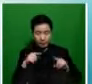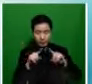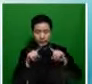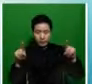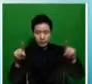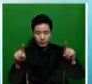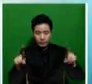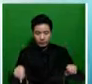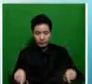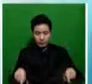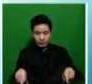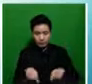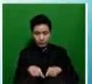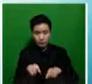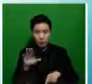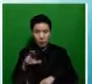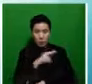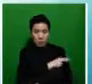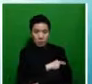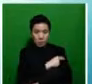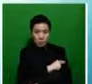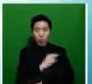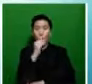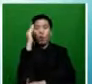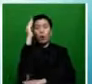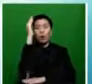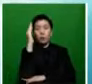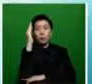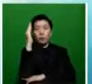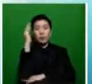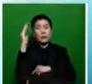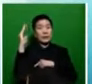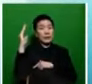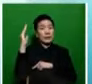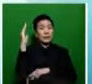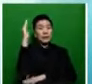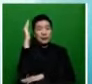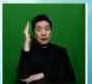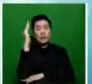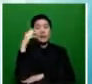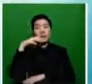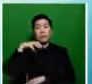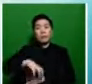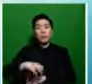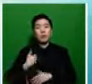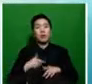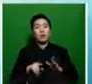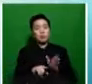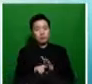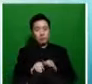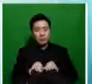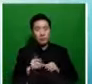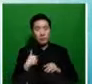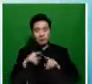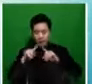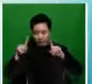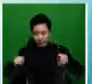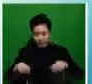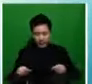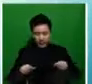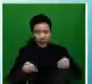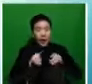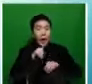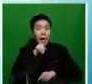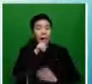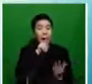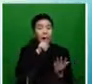ของโรงพยาบาลราชวิถีที่มีคงมีการแพร่อยู่ในโลกโซเชียลนะครับอันนี้ก็เป็นแบบสอบถ